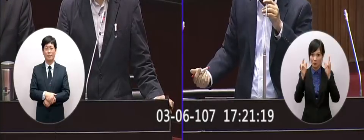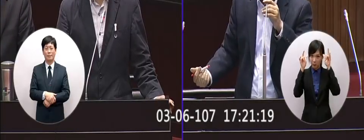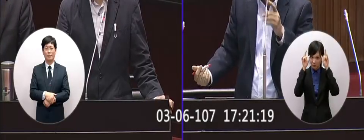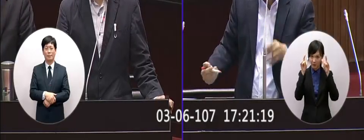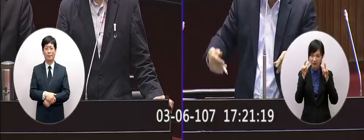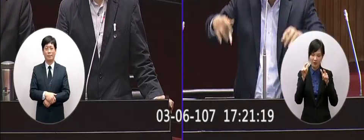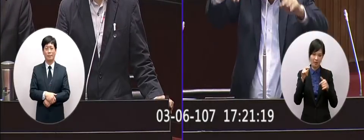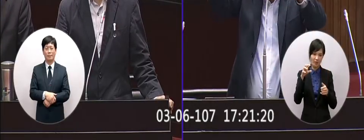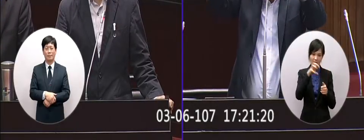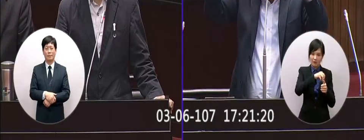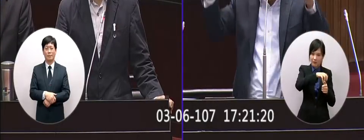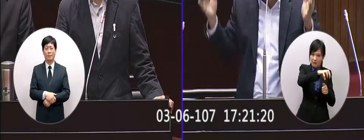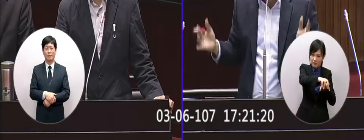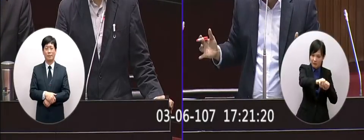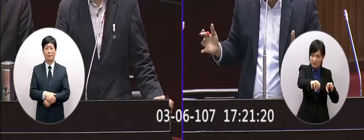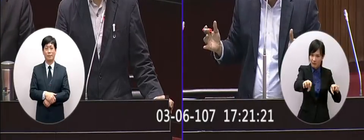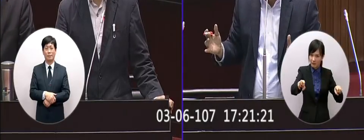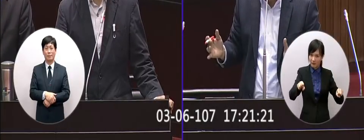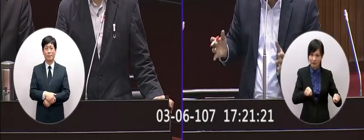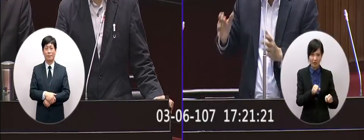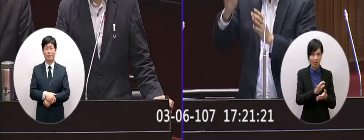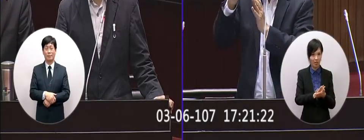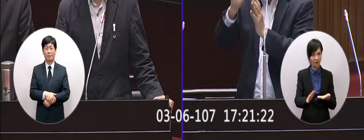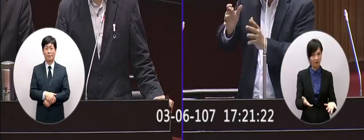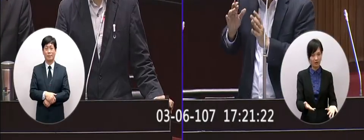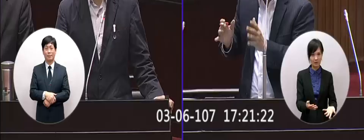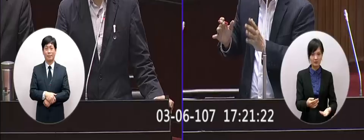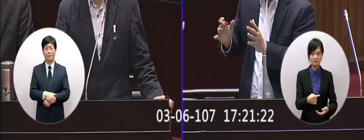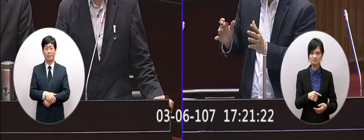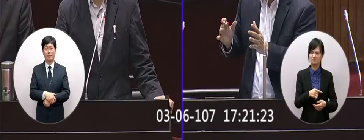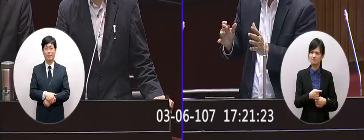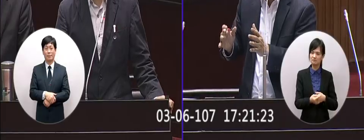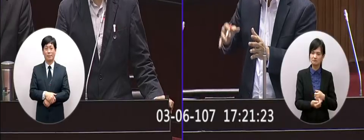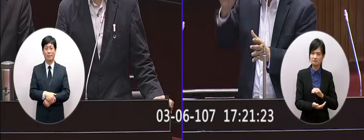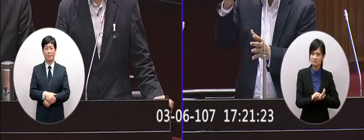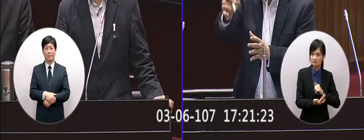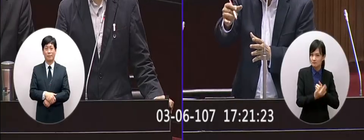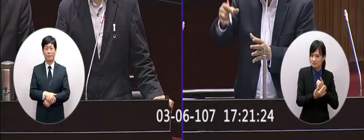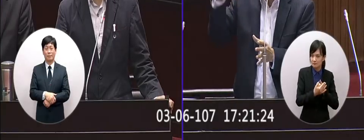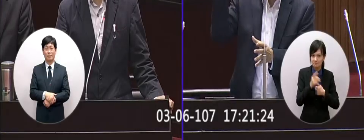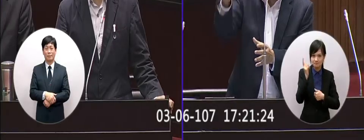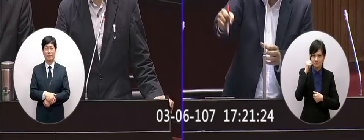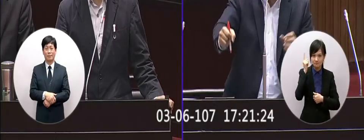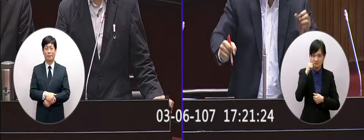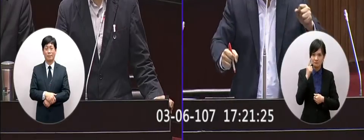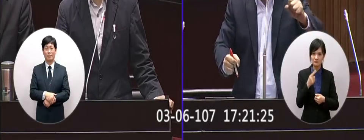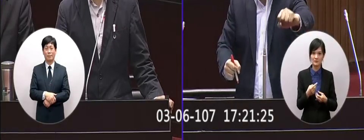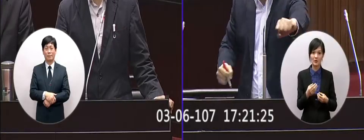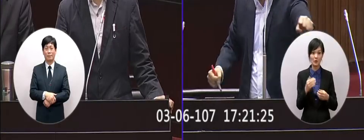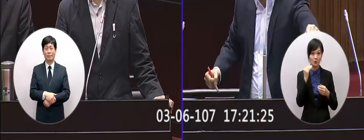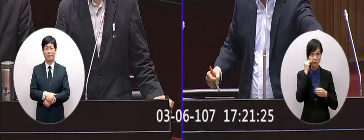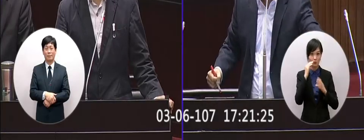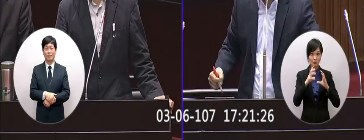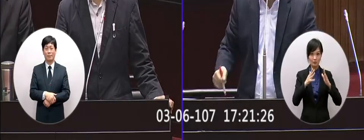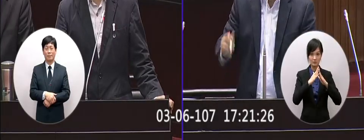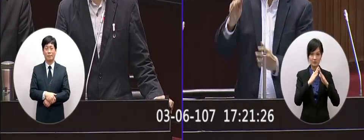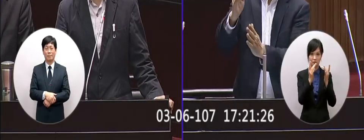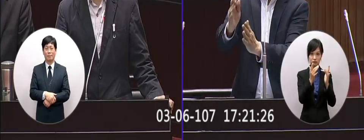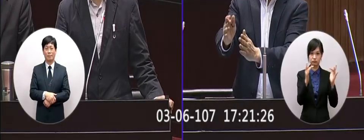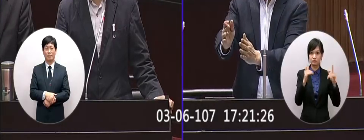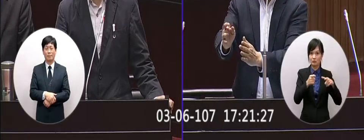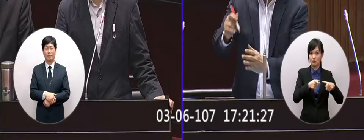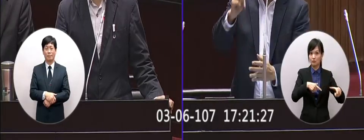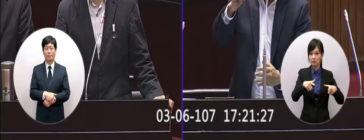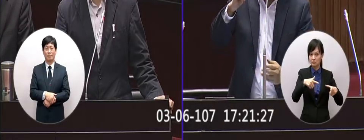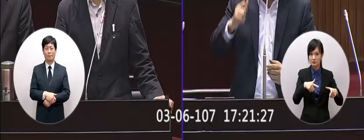虐啦！你就要定一个办法，讲只要在国家公园内夹到的、损害、吞到、拍的、